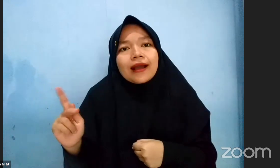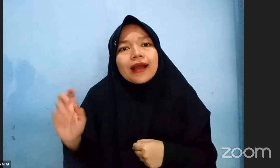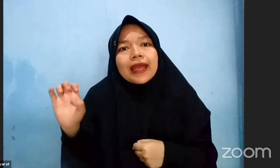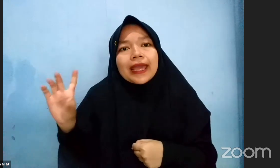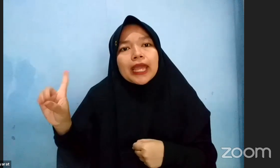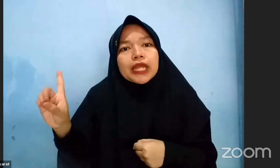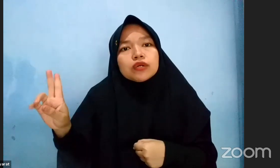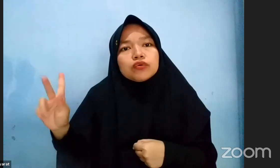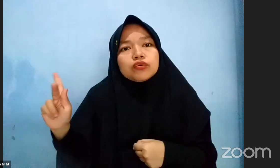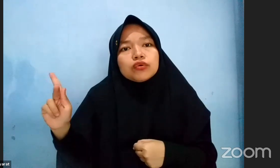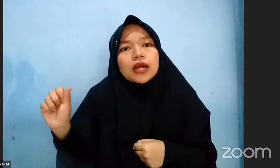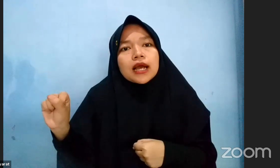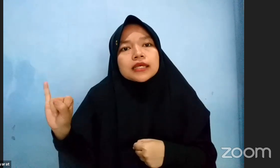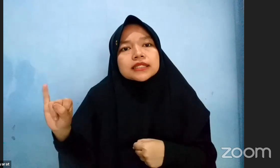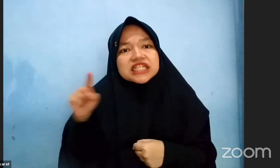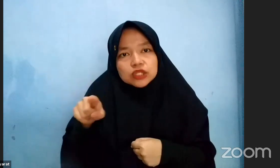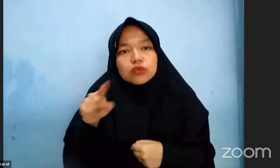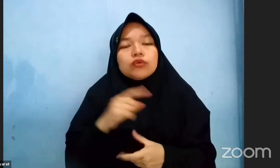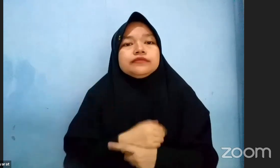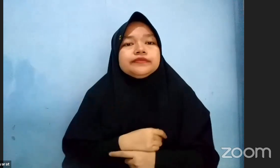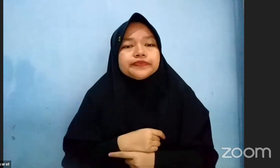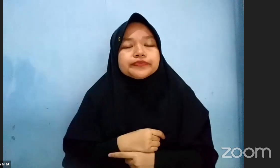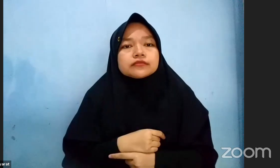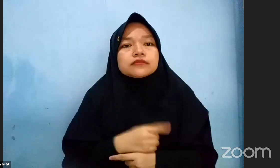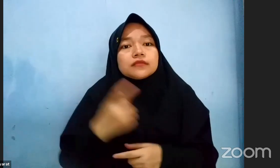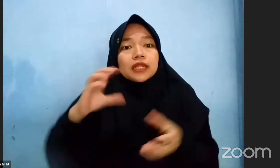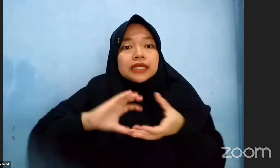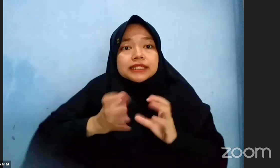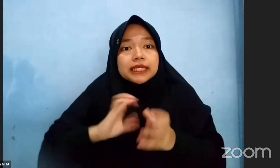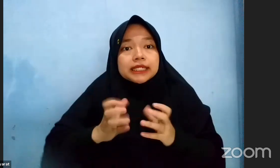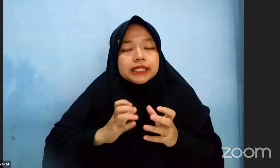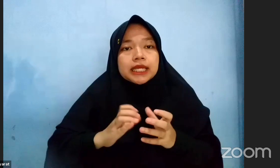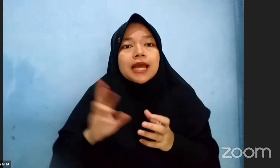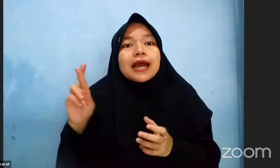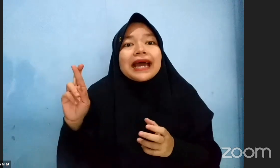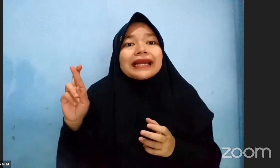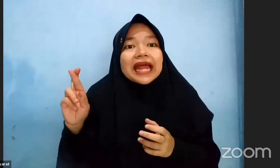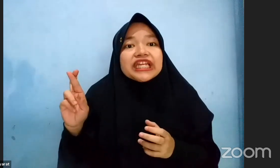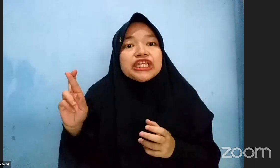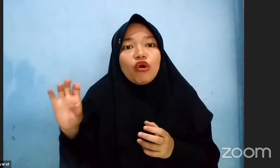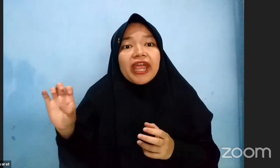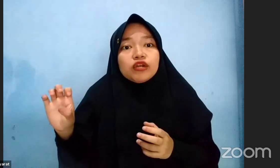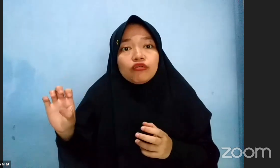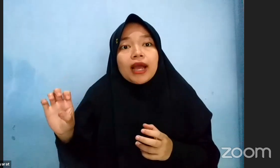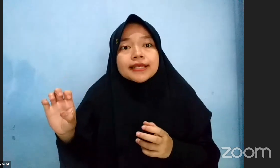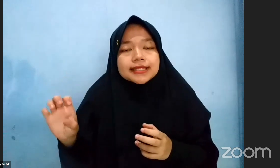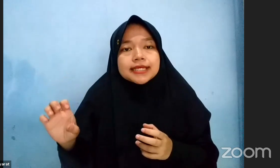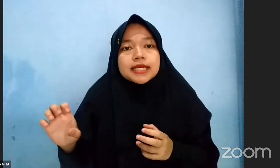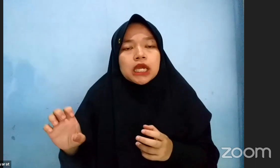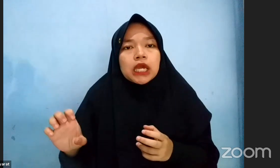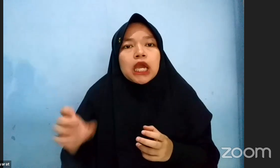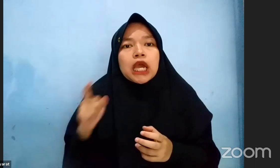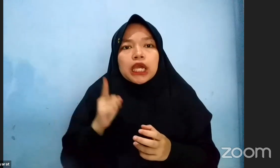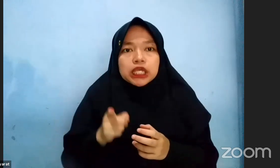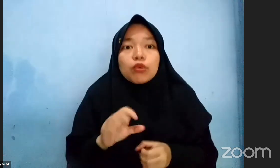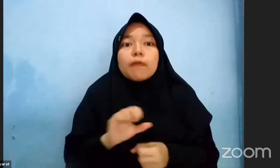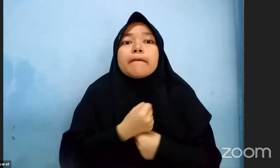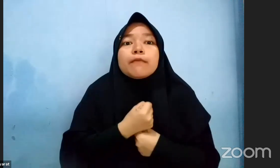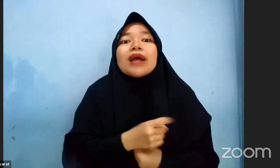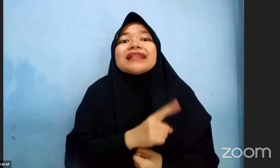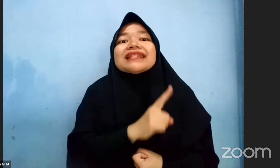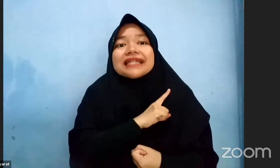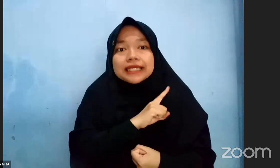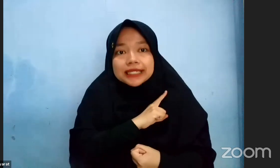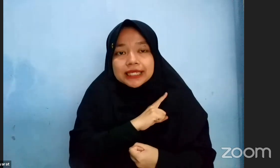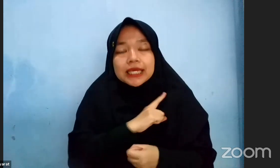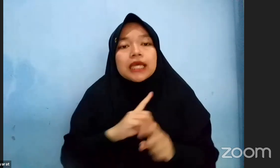nih jadi di proses produksi aja itu kami yang membuat tapi di awal-awal proses awal